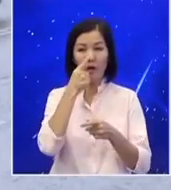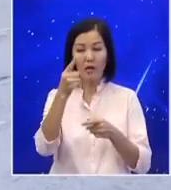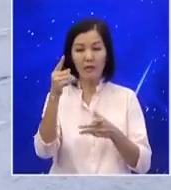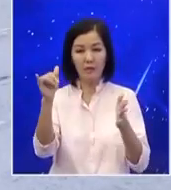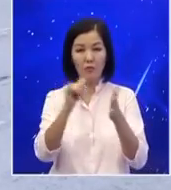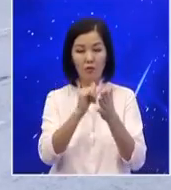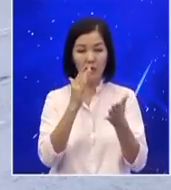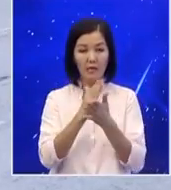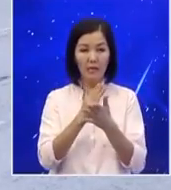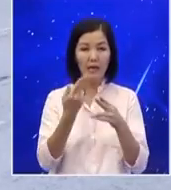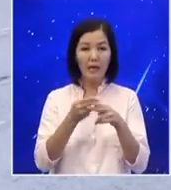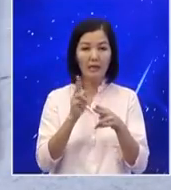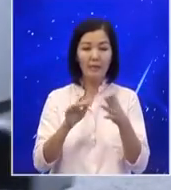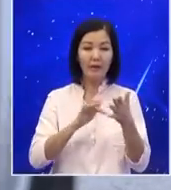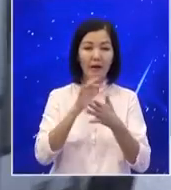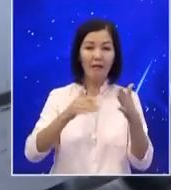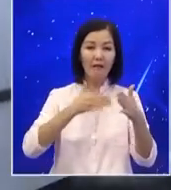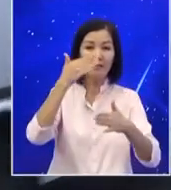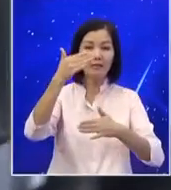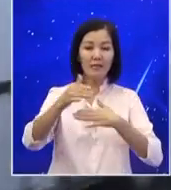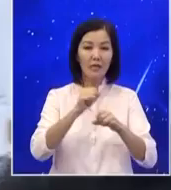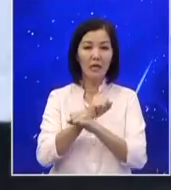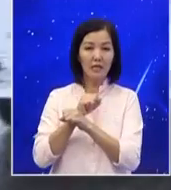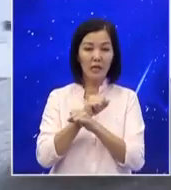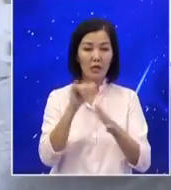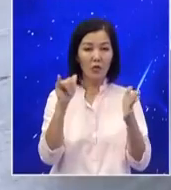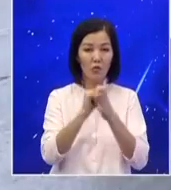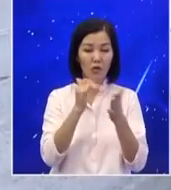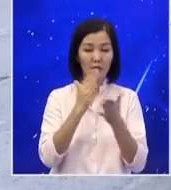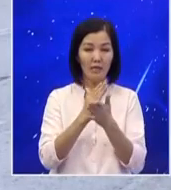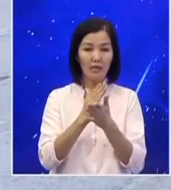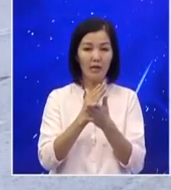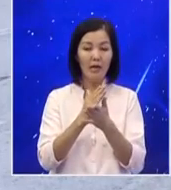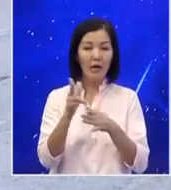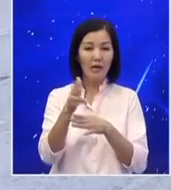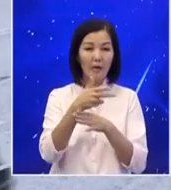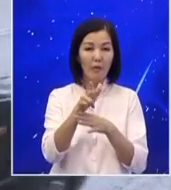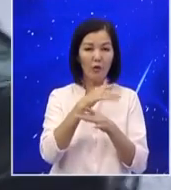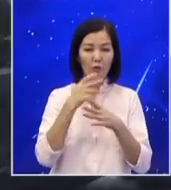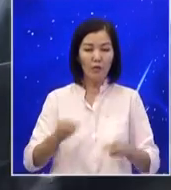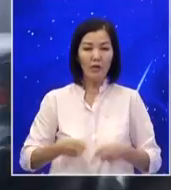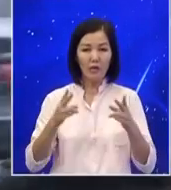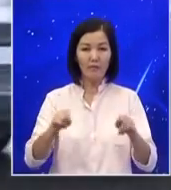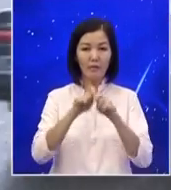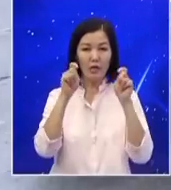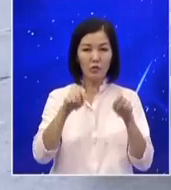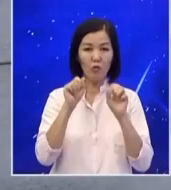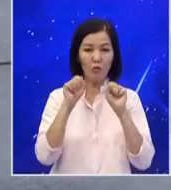да орнатылды. Тіпті шаһар сыртындағы саяжайларға да қойылды. Бұл құрылғылар арқылы көптеген қылмыстар ашылып